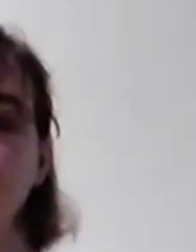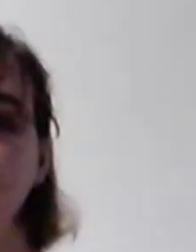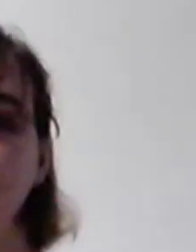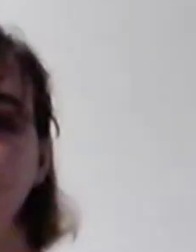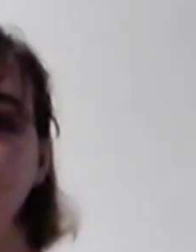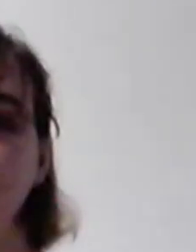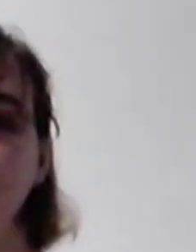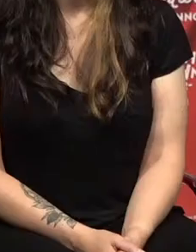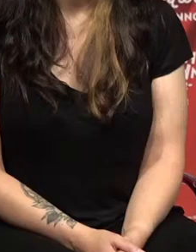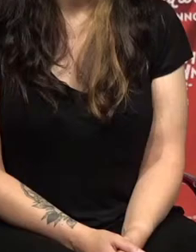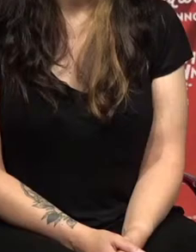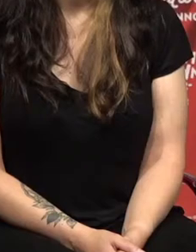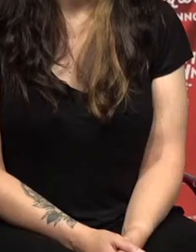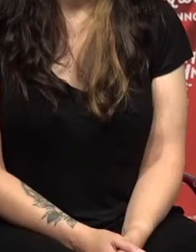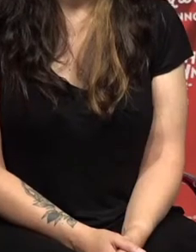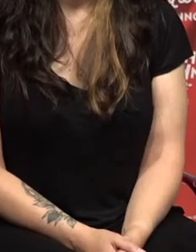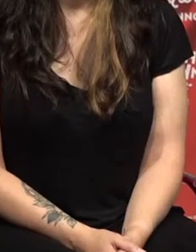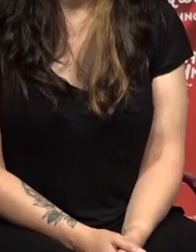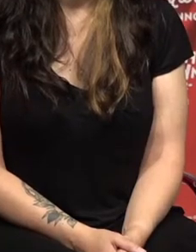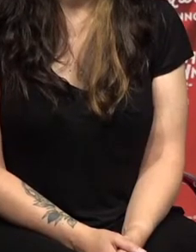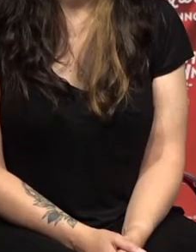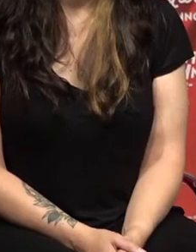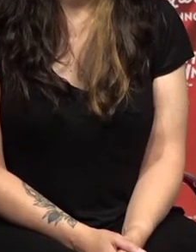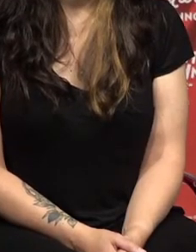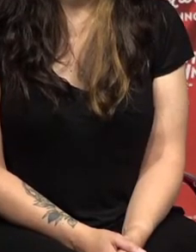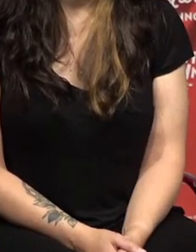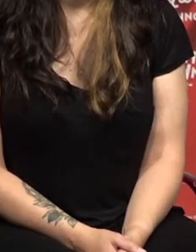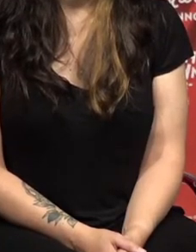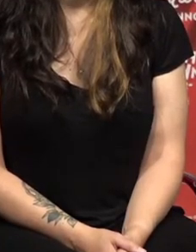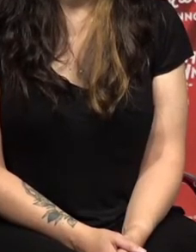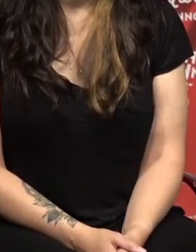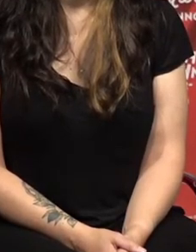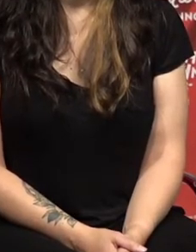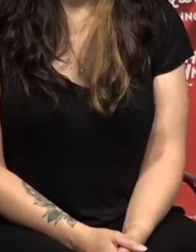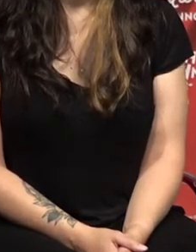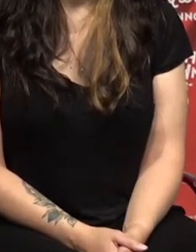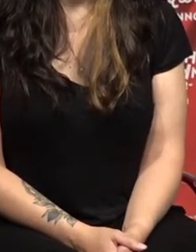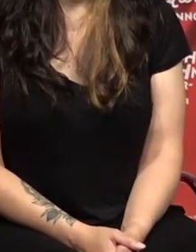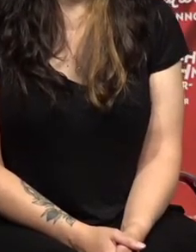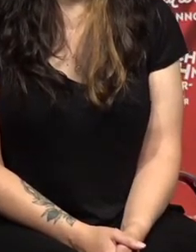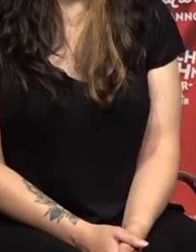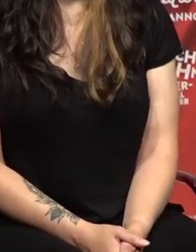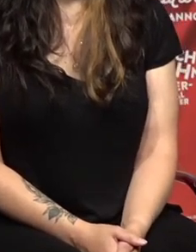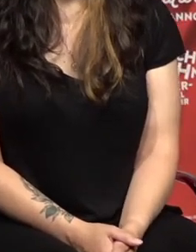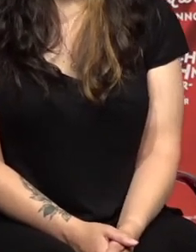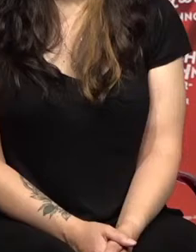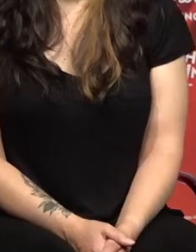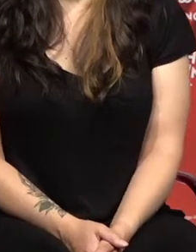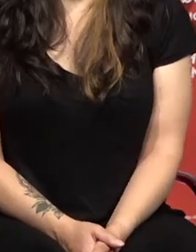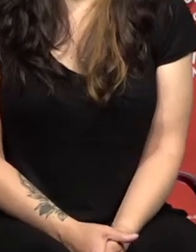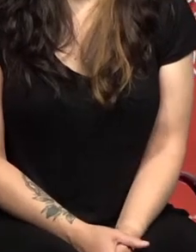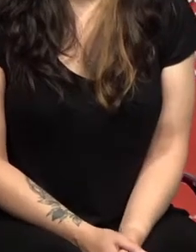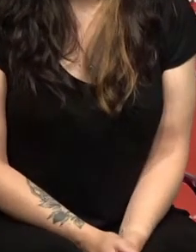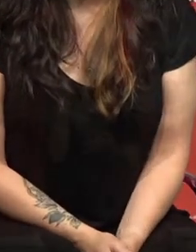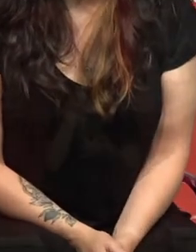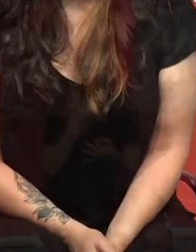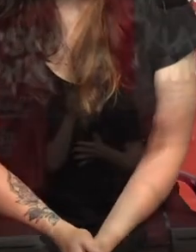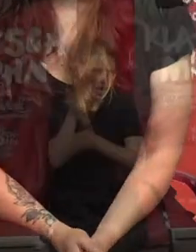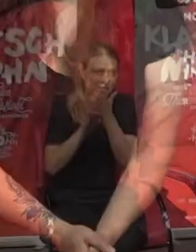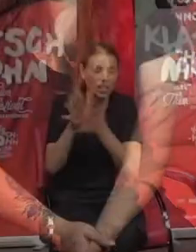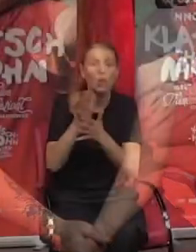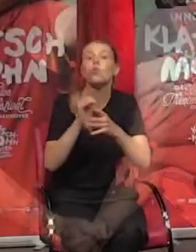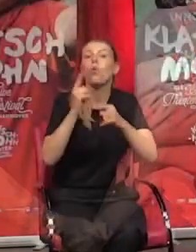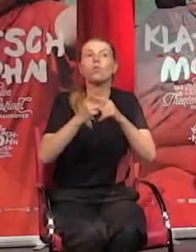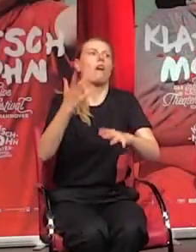müssen vorhanden sein, dass man professionelles, inklusives Theater machen kann. Und vielleicht auch nochmal, ich habe gar